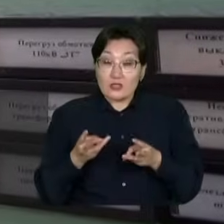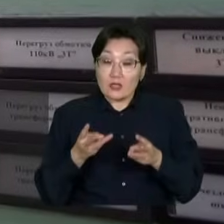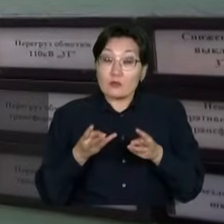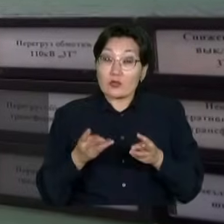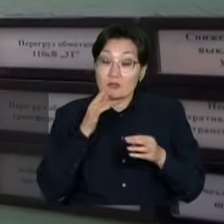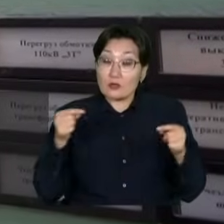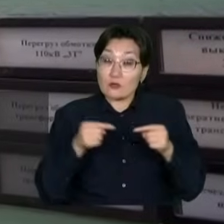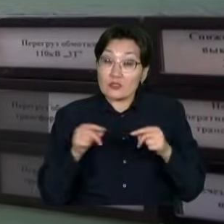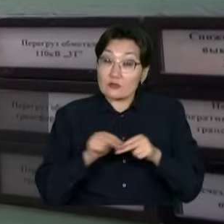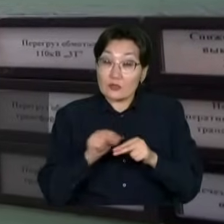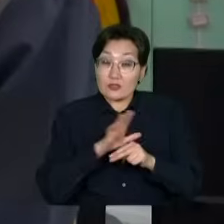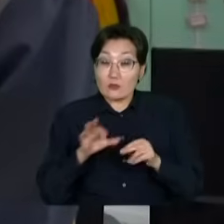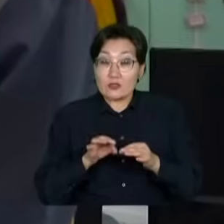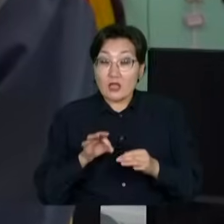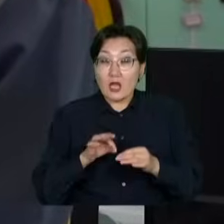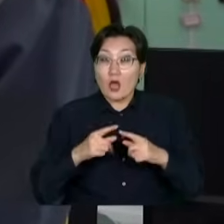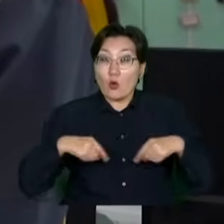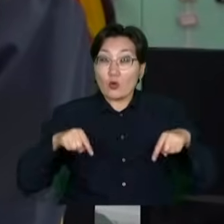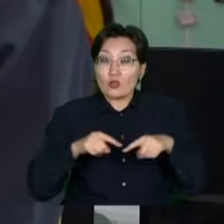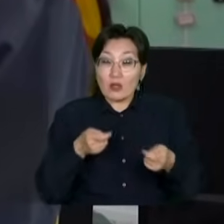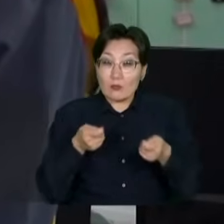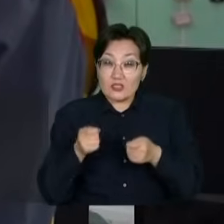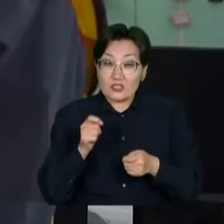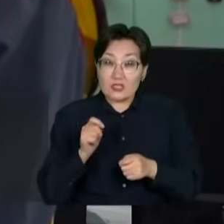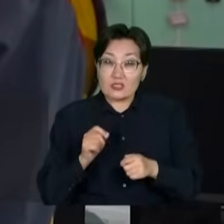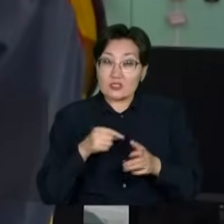уақытылы қалыпқа келтірмеген орталық басшысына ескерту жасады.